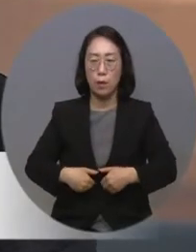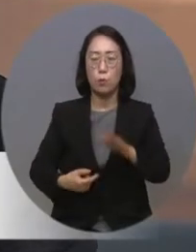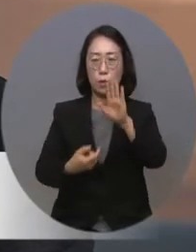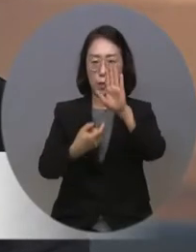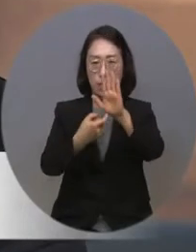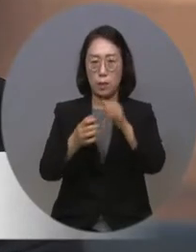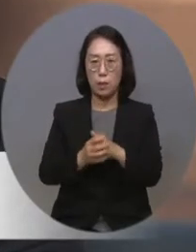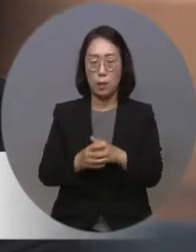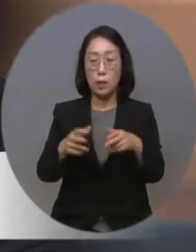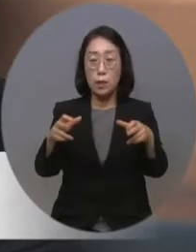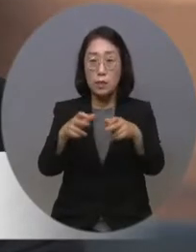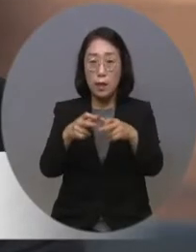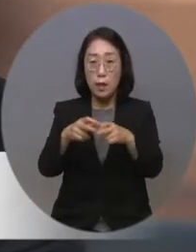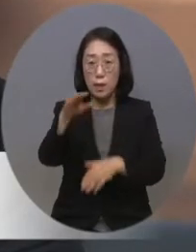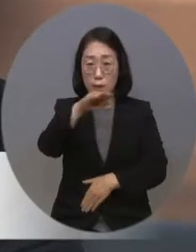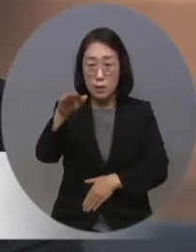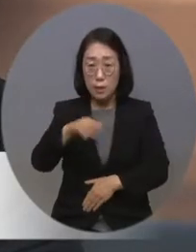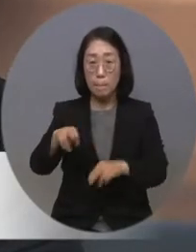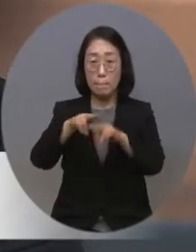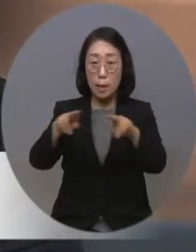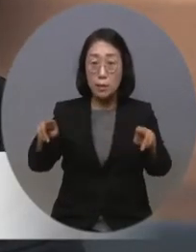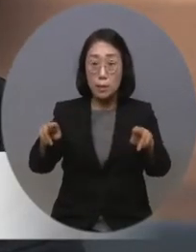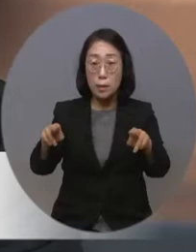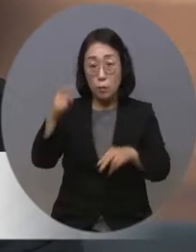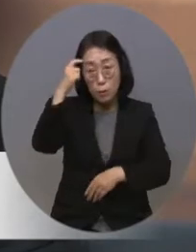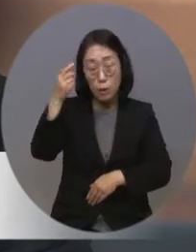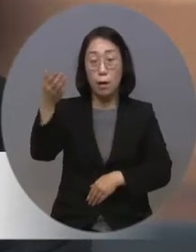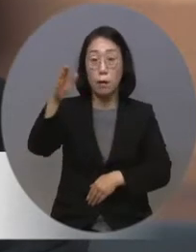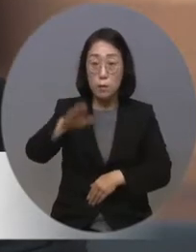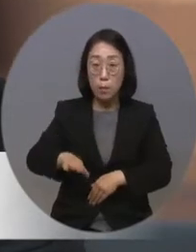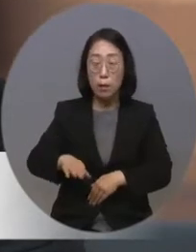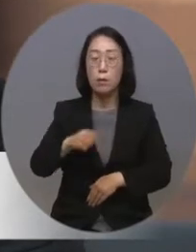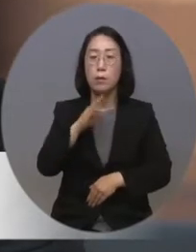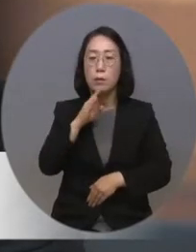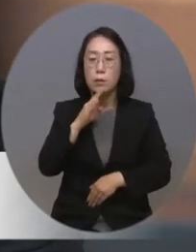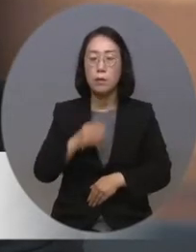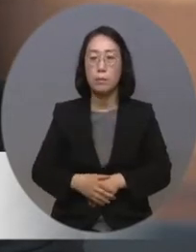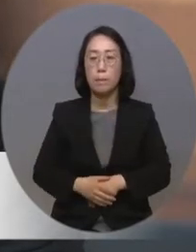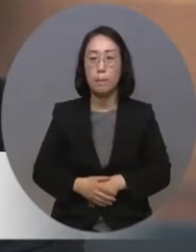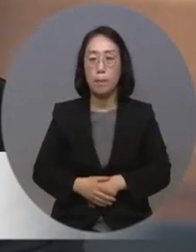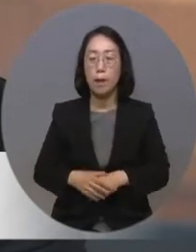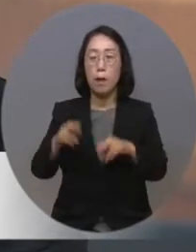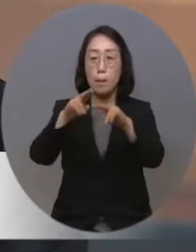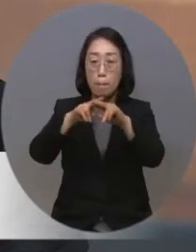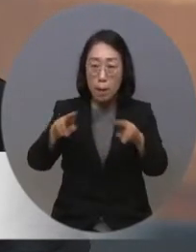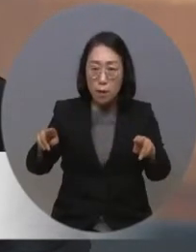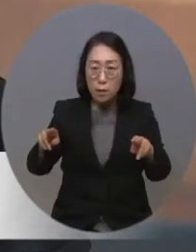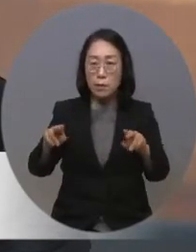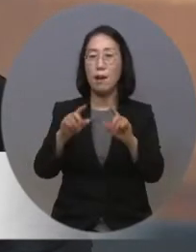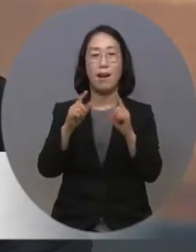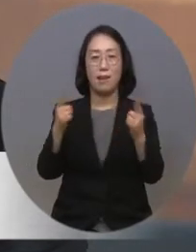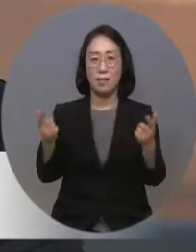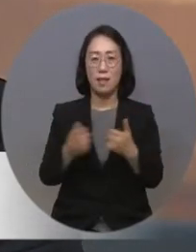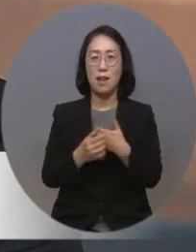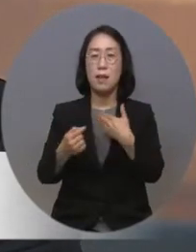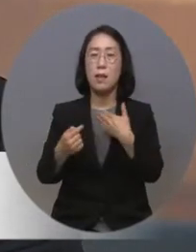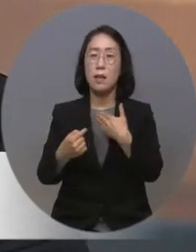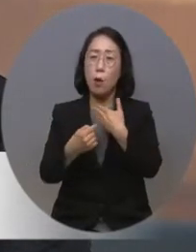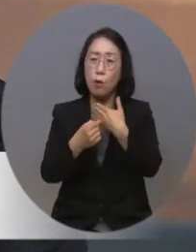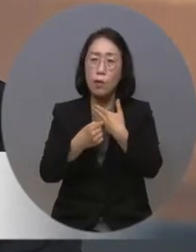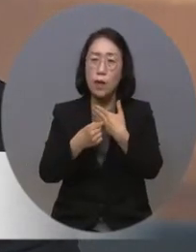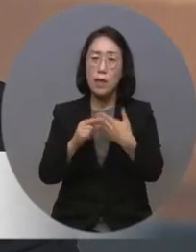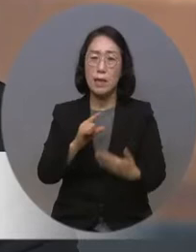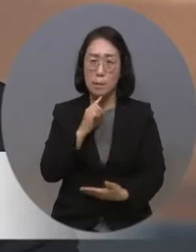등급제가 사실 폐지됐다고 하지 않습니까? 근데 뭐 다들 아시다시피 사실 폐지된 모양이 아니죠. 이름이 바뀐 두